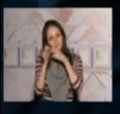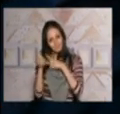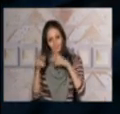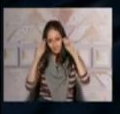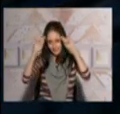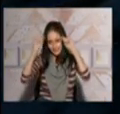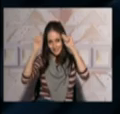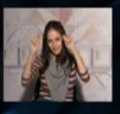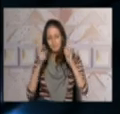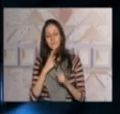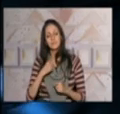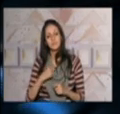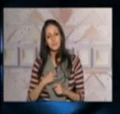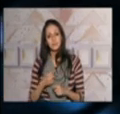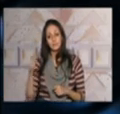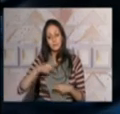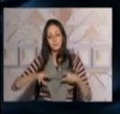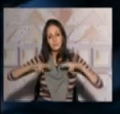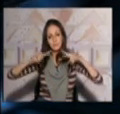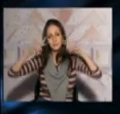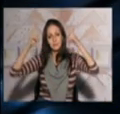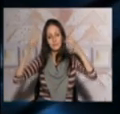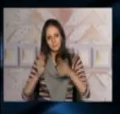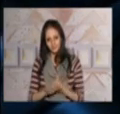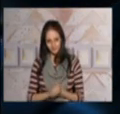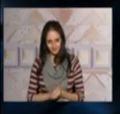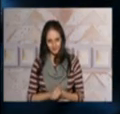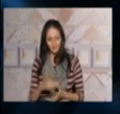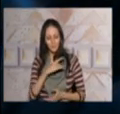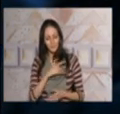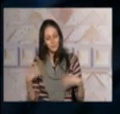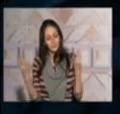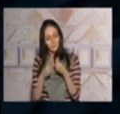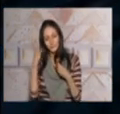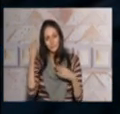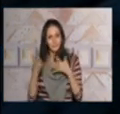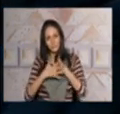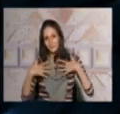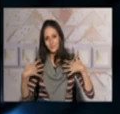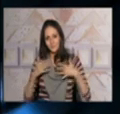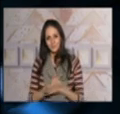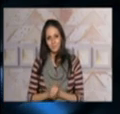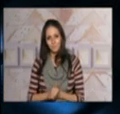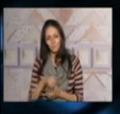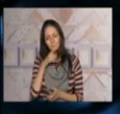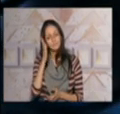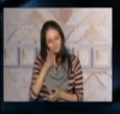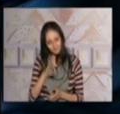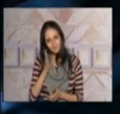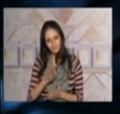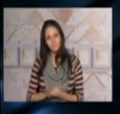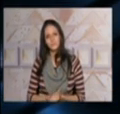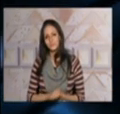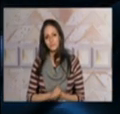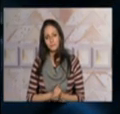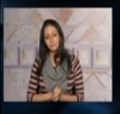السائحين. بنتمنى الحقيقة يكون في زيادة وزيادة، لكن حقيقة يعني قلوبنا كلها فرح الحقيقة. تمام يا فندم. هو حقيقة